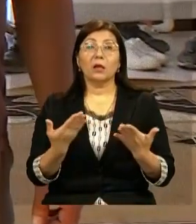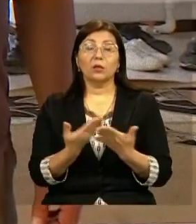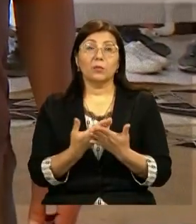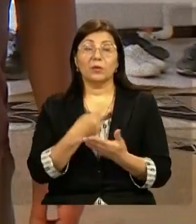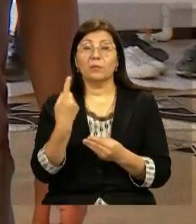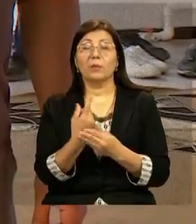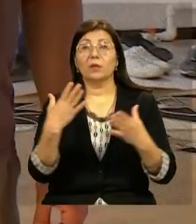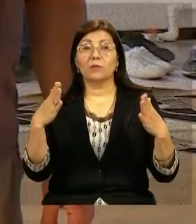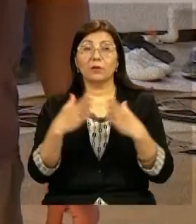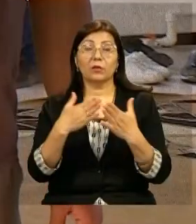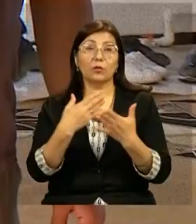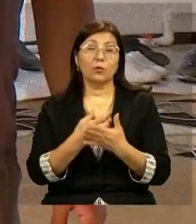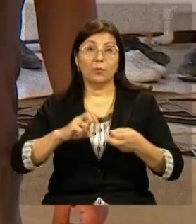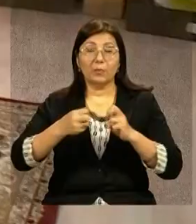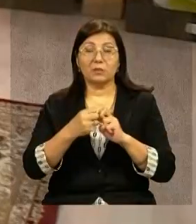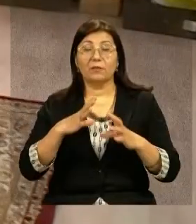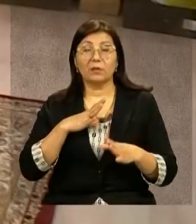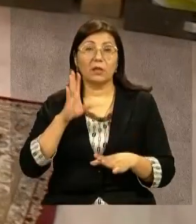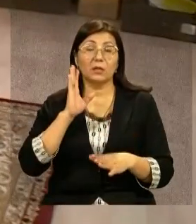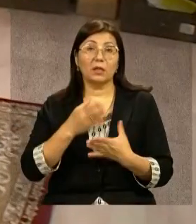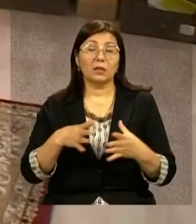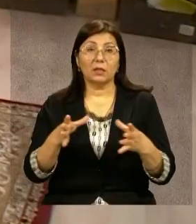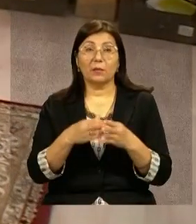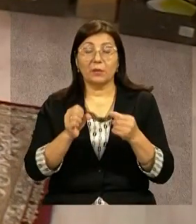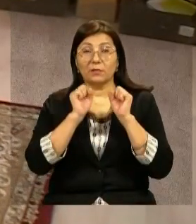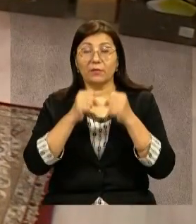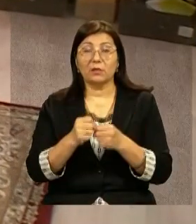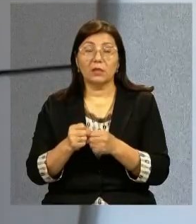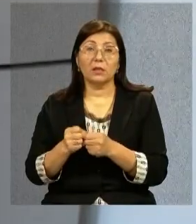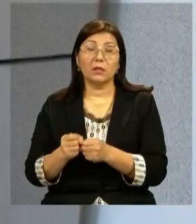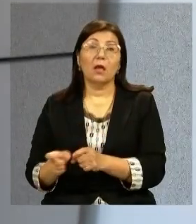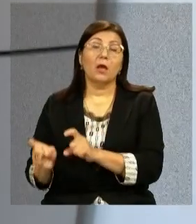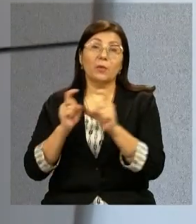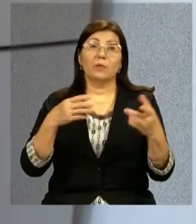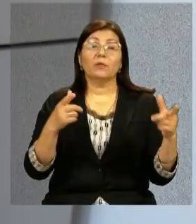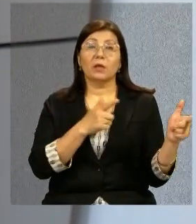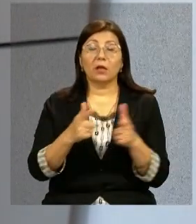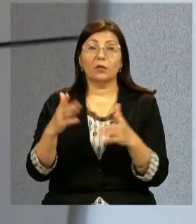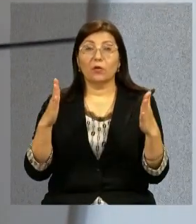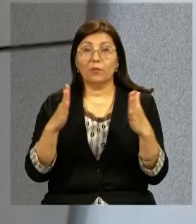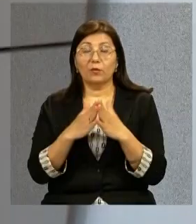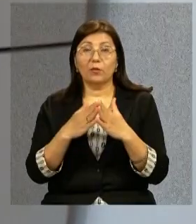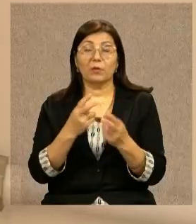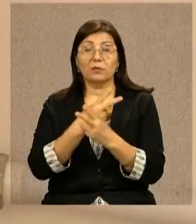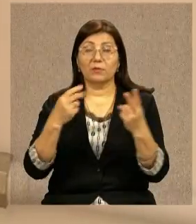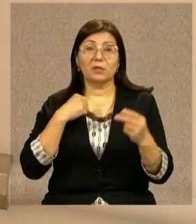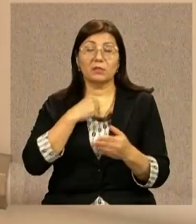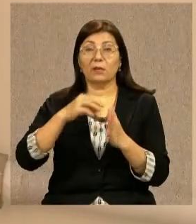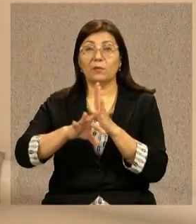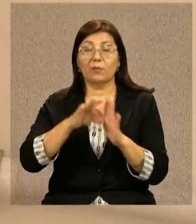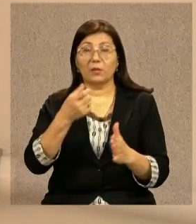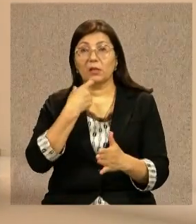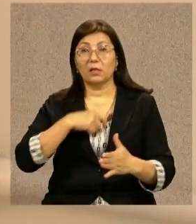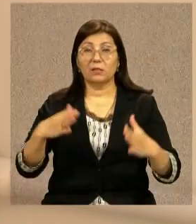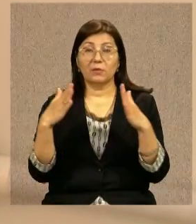Их первый дом был признан аварийным. Как только супруги услышали о возможности переехать в готовый дом, они стали просматривать варианты и сами выбрали для себя